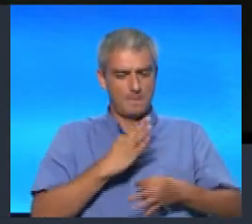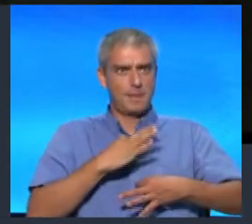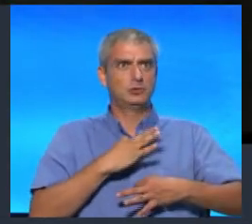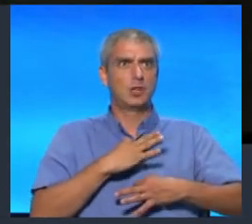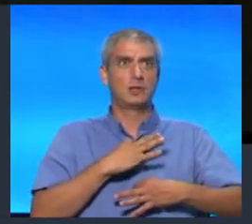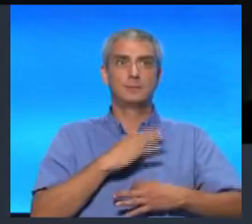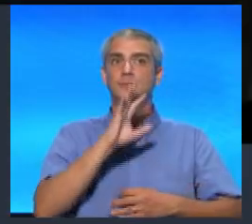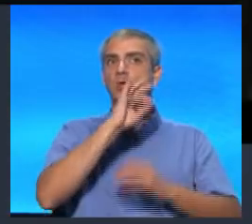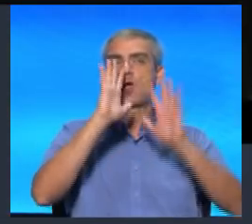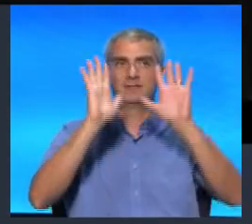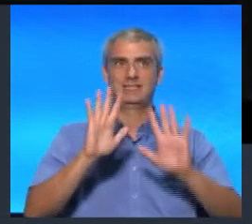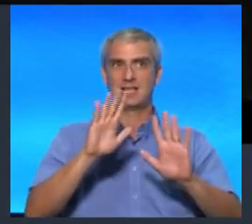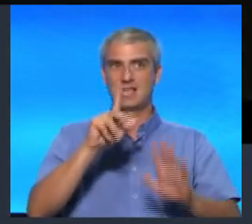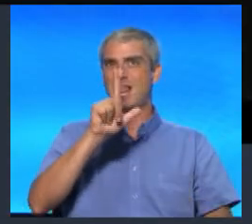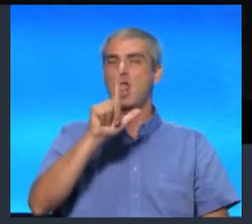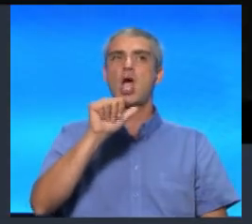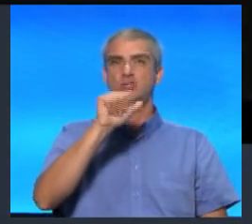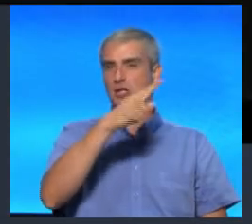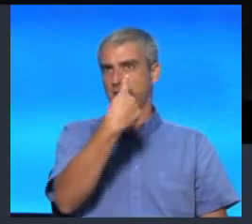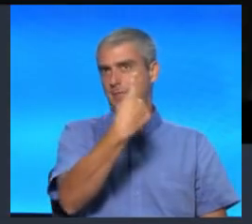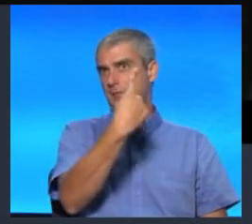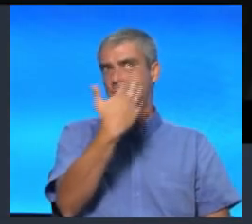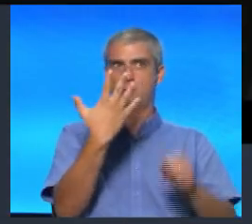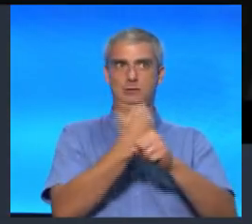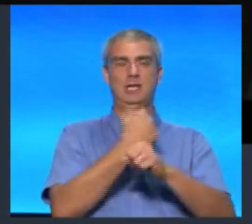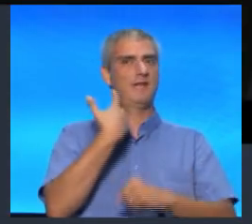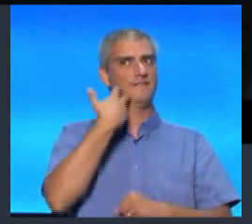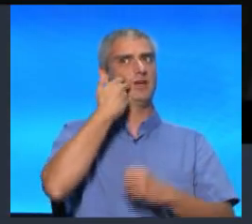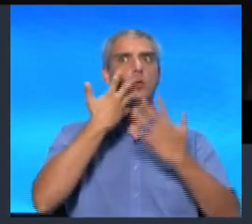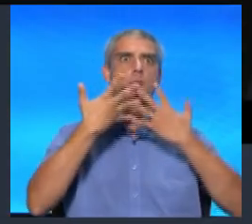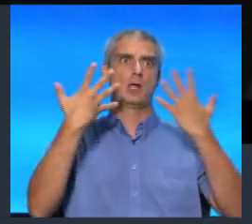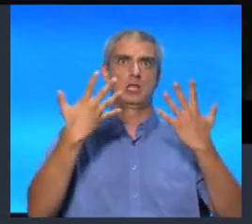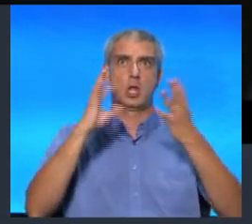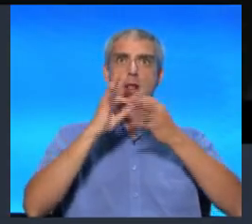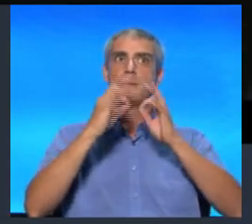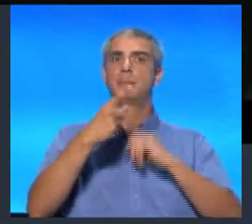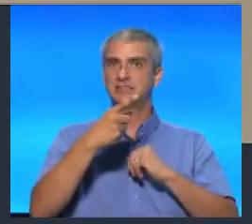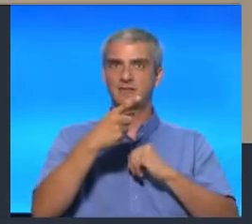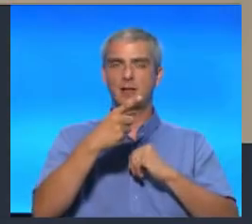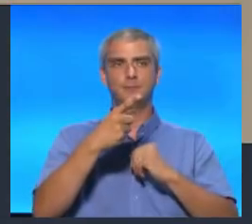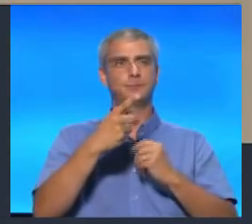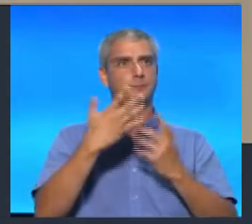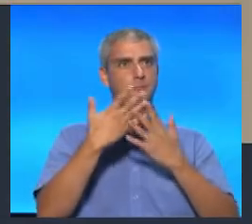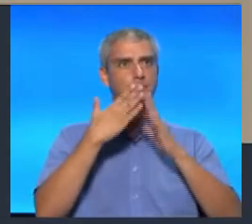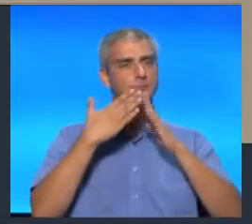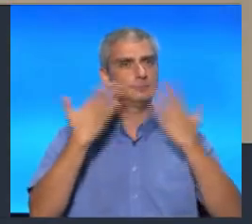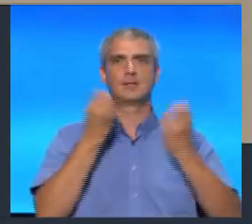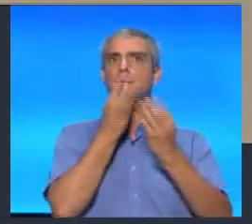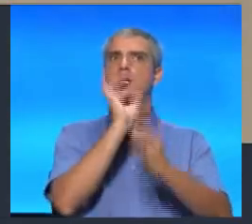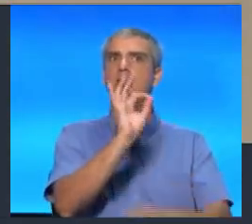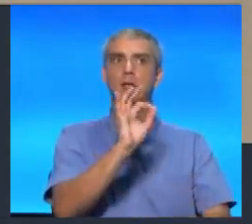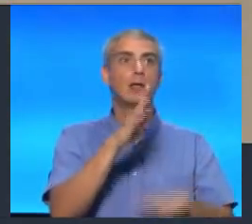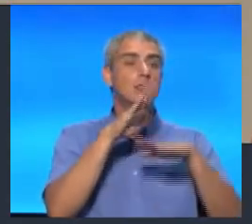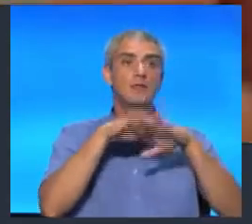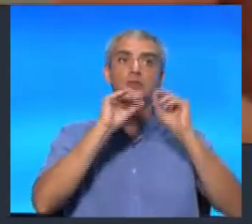כוכב הסרט ליאור אשכנזי, שבעצמו זכה לפרגון עצום בפסטיבל, מחדד הבוקר את המסר. תפקידה